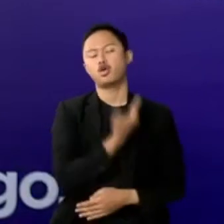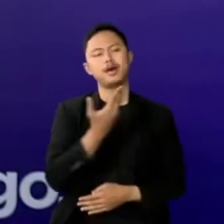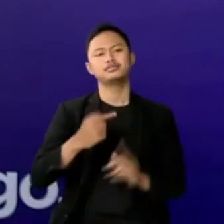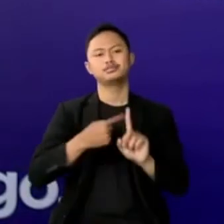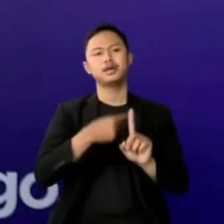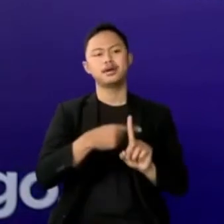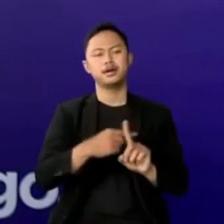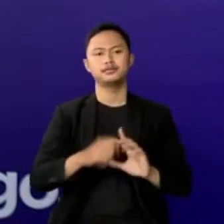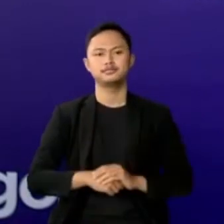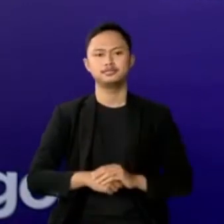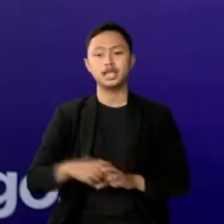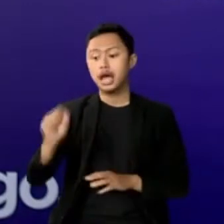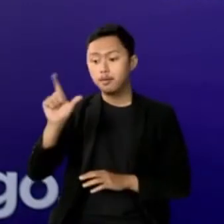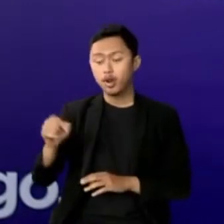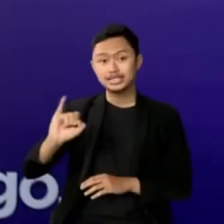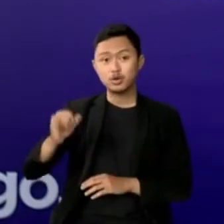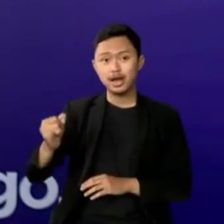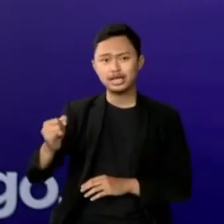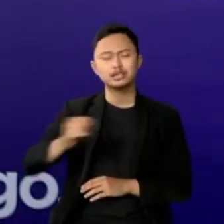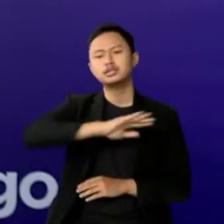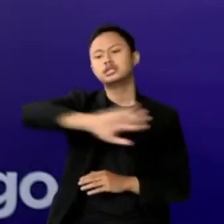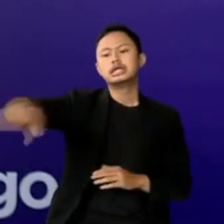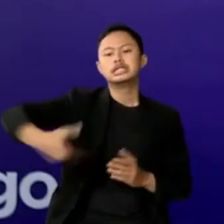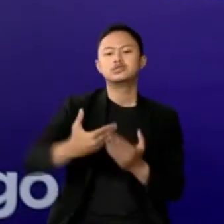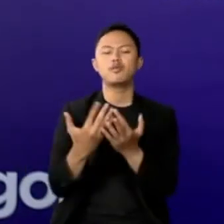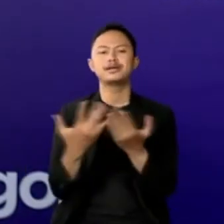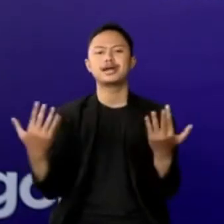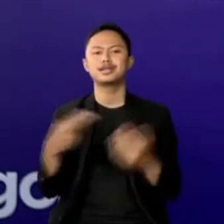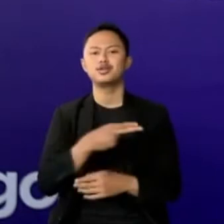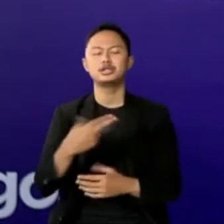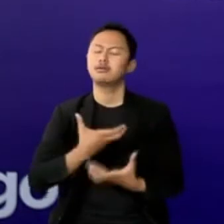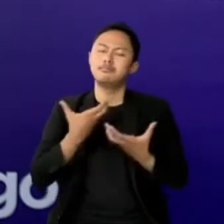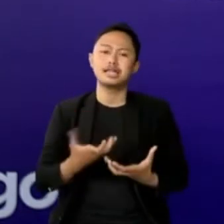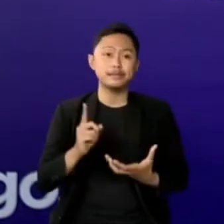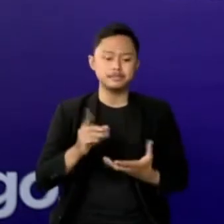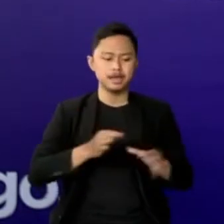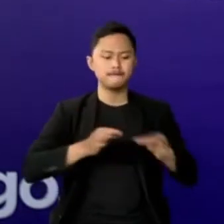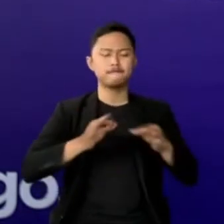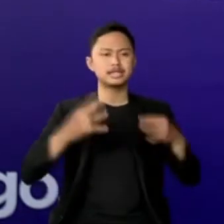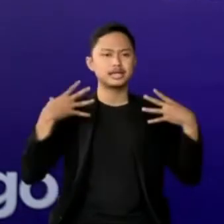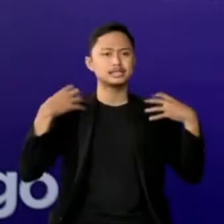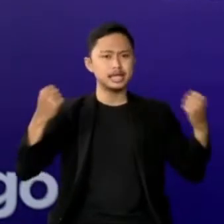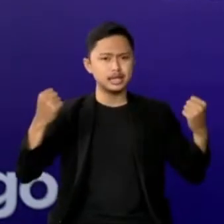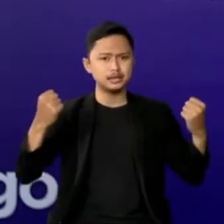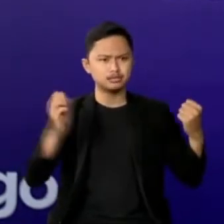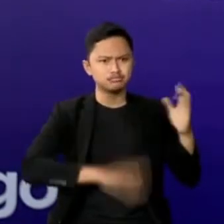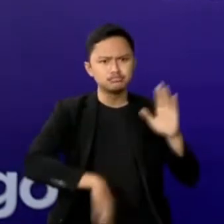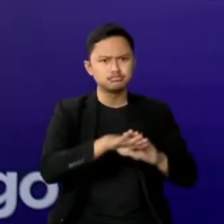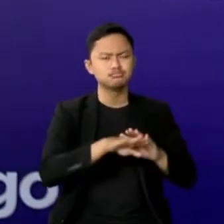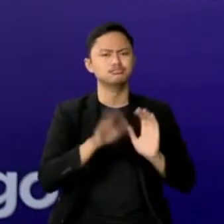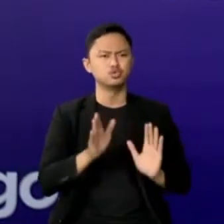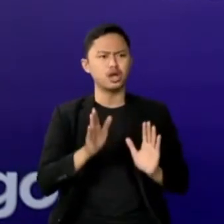dan Januari menjadi berat untuk seluruh rakyat Indonesia karena fasilitas kesehatan kita tidak akan mampu